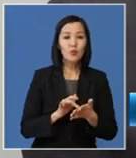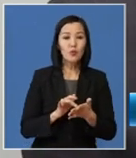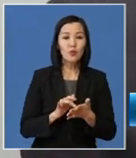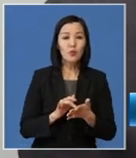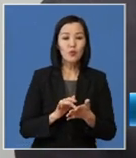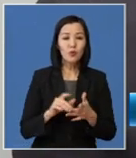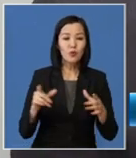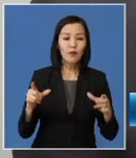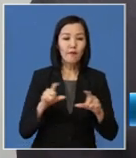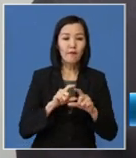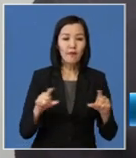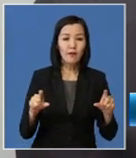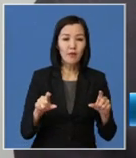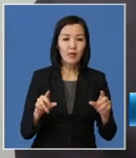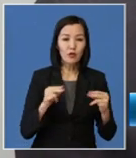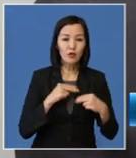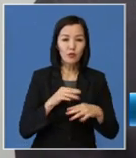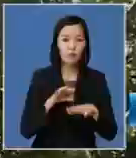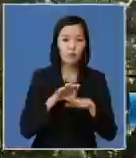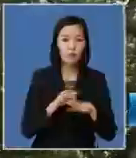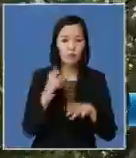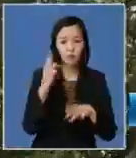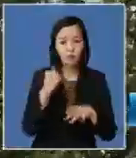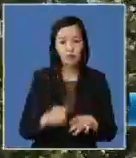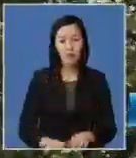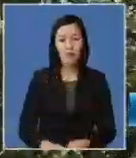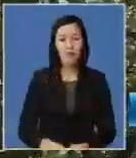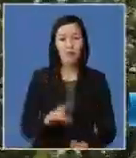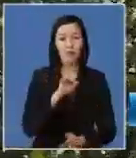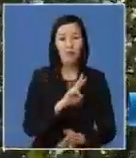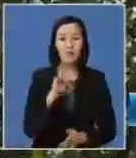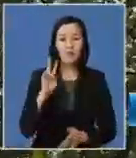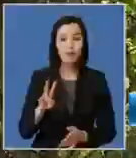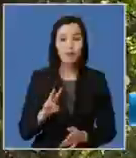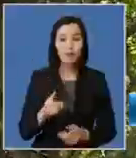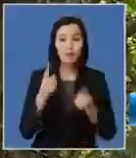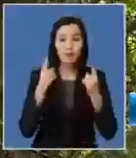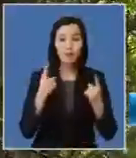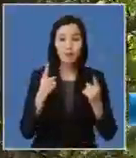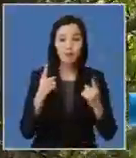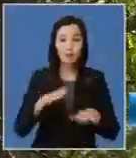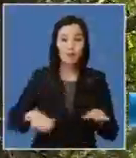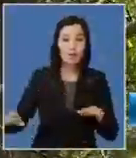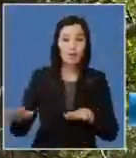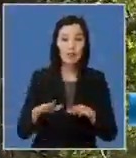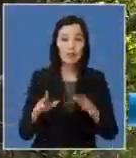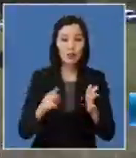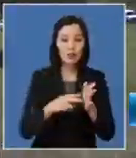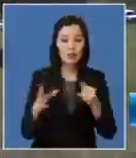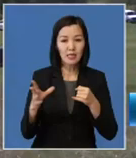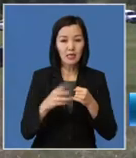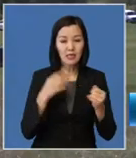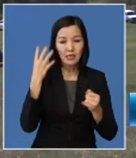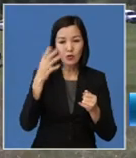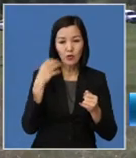туристтік фирмалардың жұмыс істеуіне ыңғайлы. Елбасының «Ұлы даланың жеті қыры» мақаласы аясында облысымызда биыл Сиверс